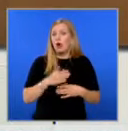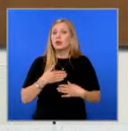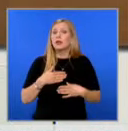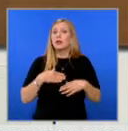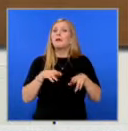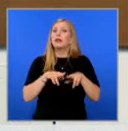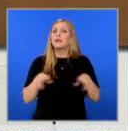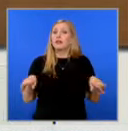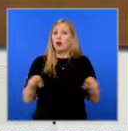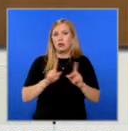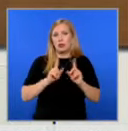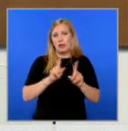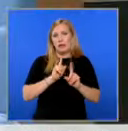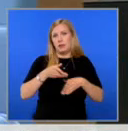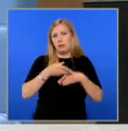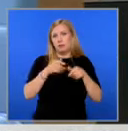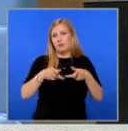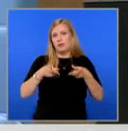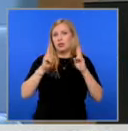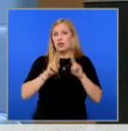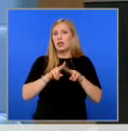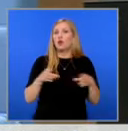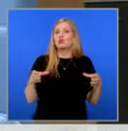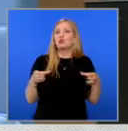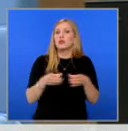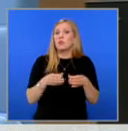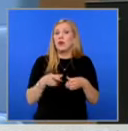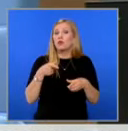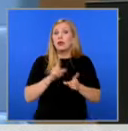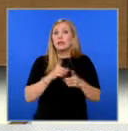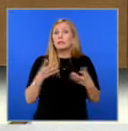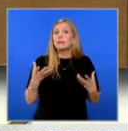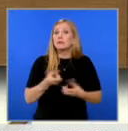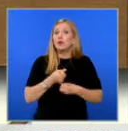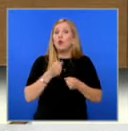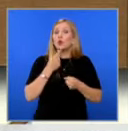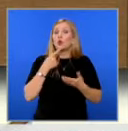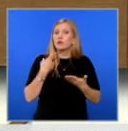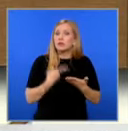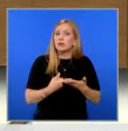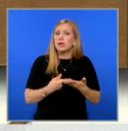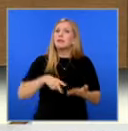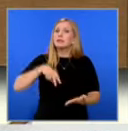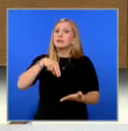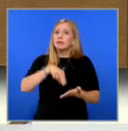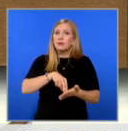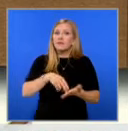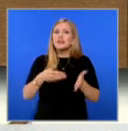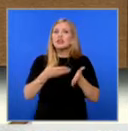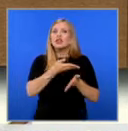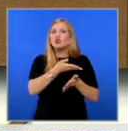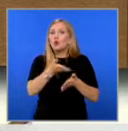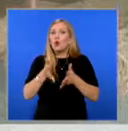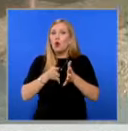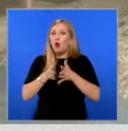народ няма да подкрепим това решение народното събрание и това няма да ги спаси от отговорността да се изправят срещу хората които ще излязат с